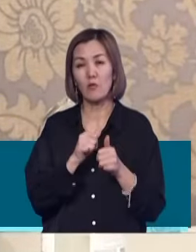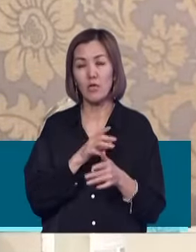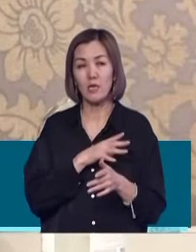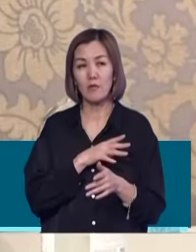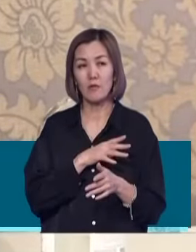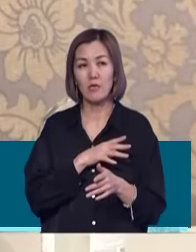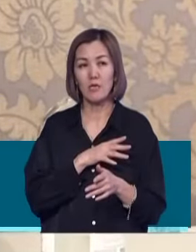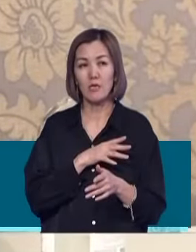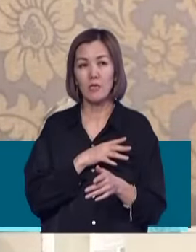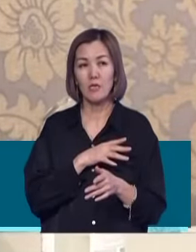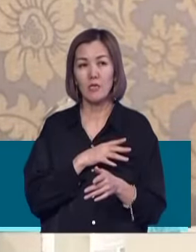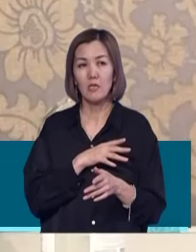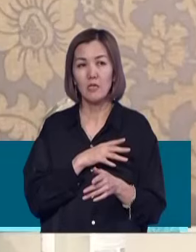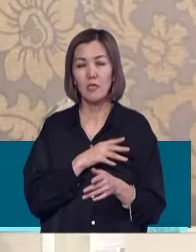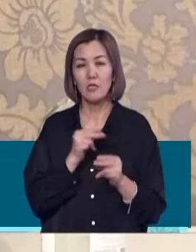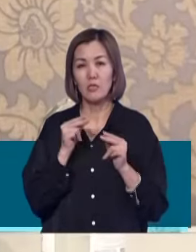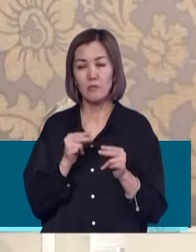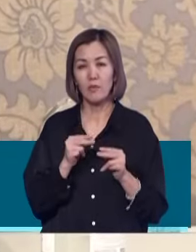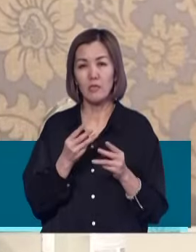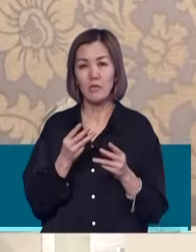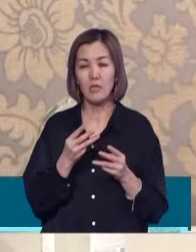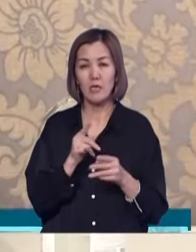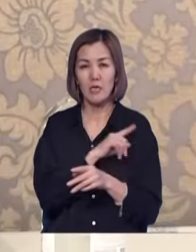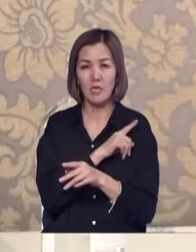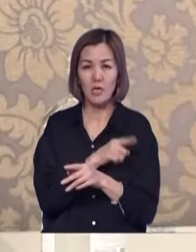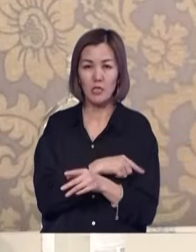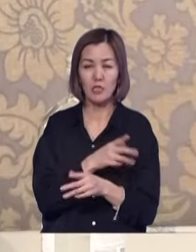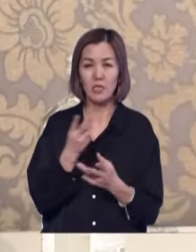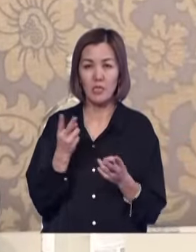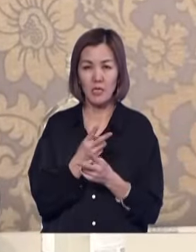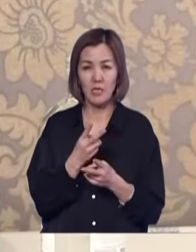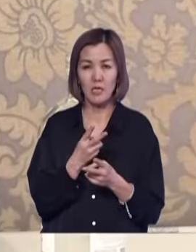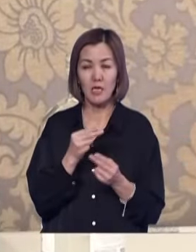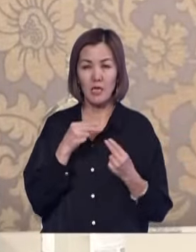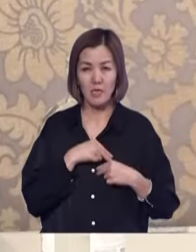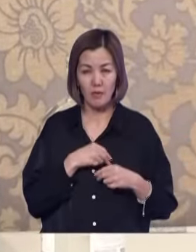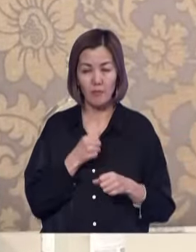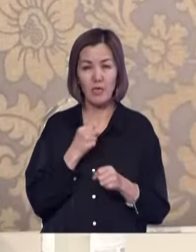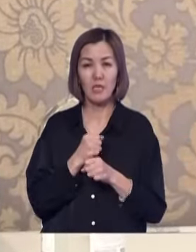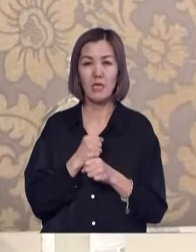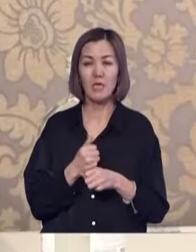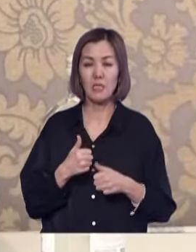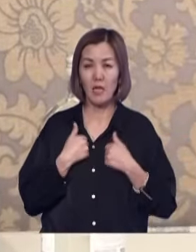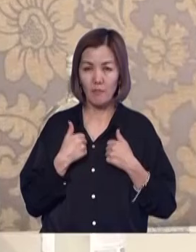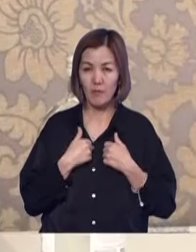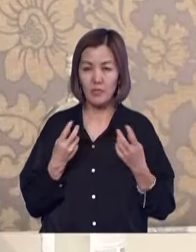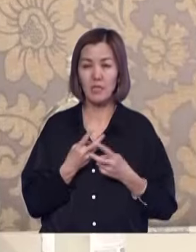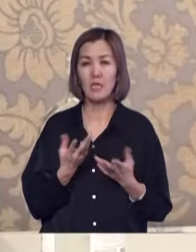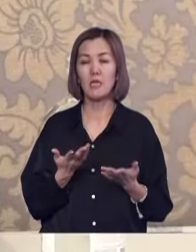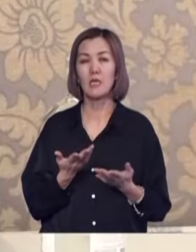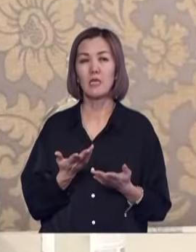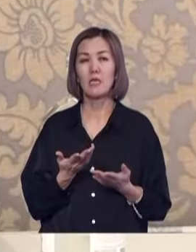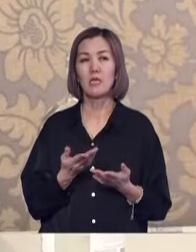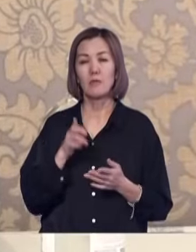аударылып жатуы, оған шын мәнінде қажыр қайрат керек, еңбек керек. Және бұл